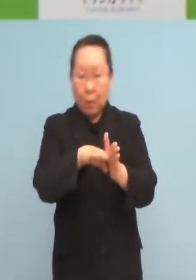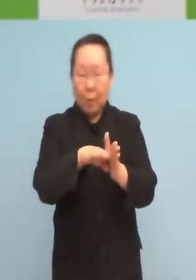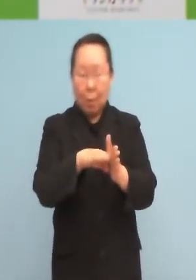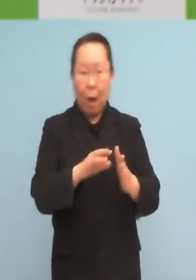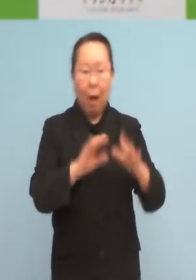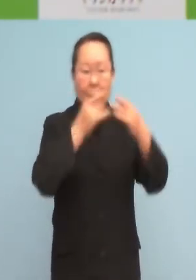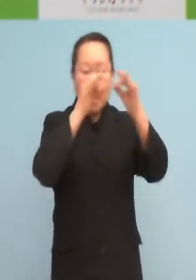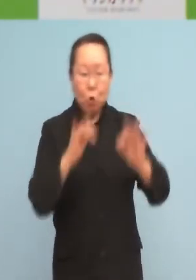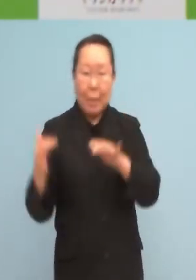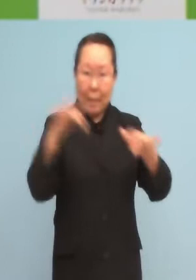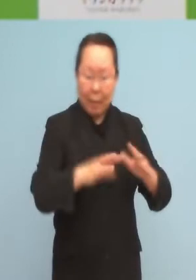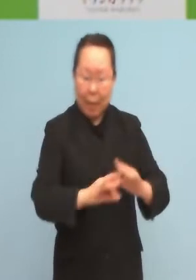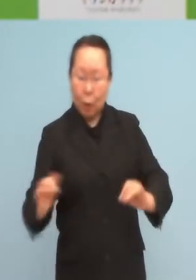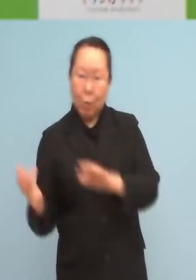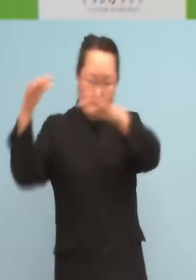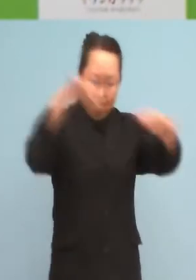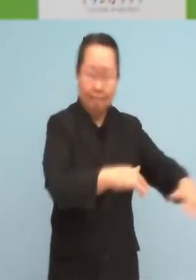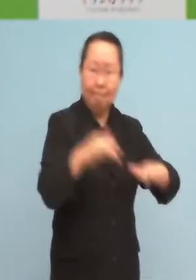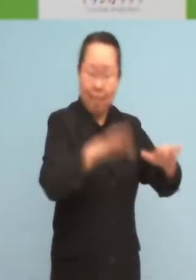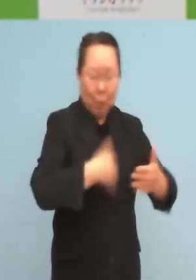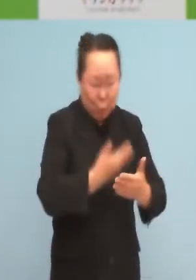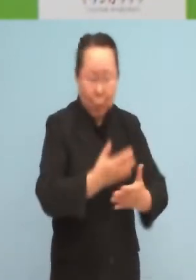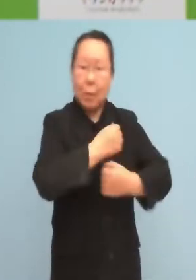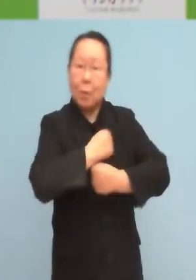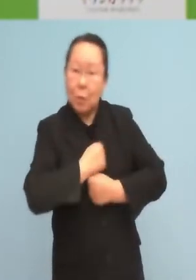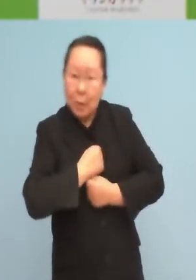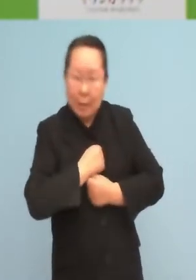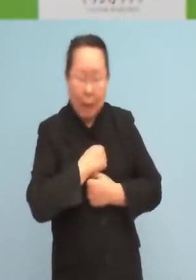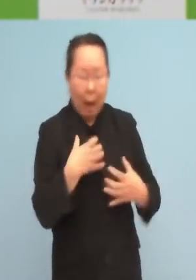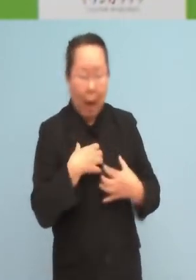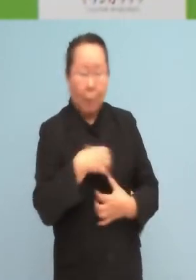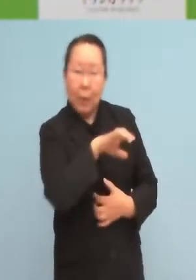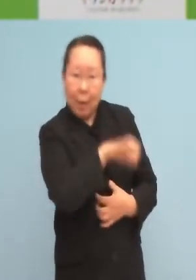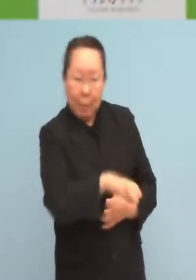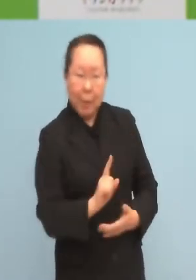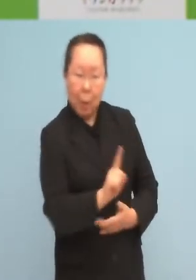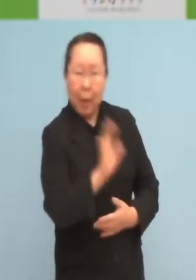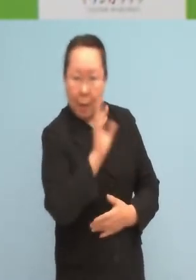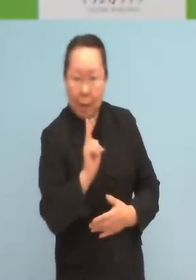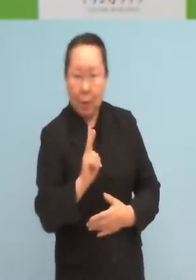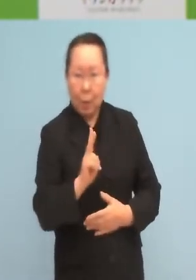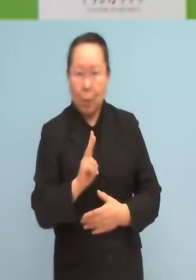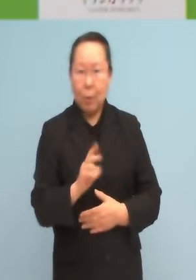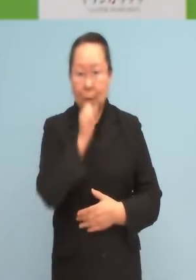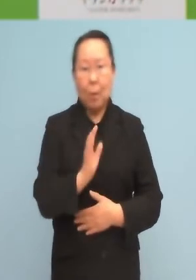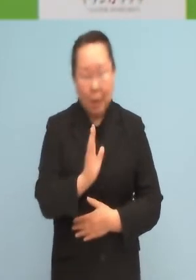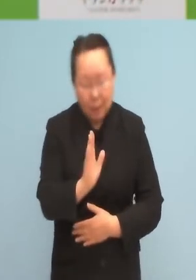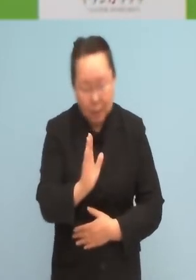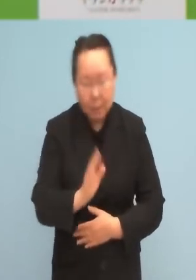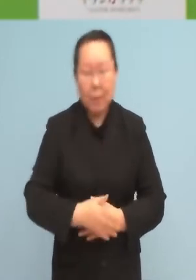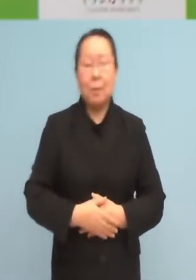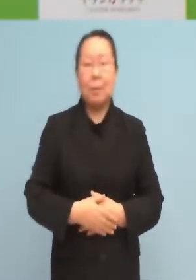していただいて、くれぐれも危険な箇所には近づくことのないようよろしくお願いを申し上げる次第であります